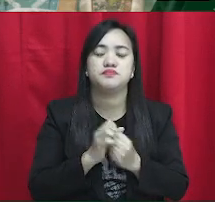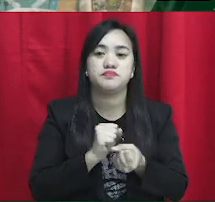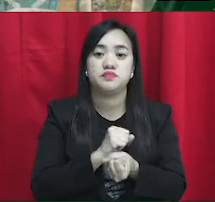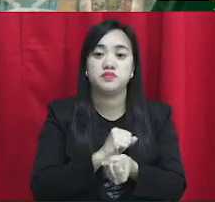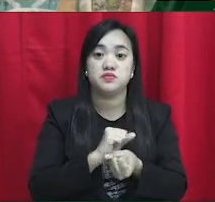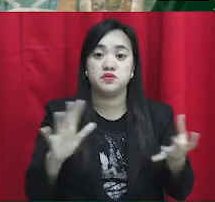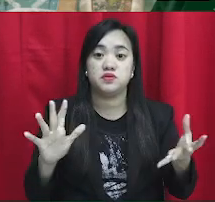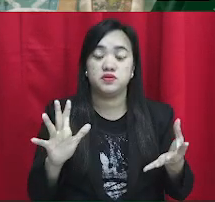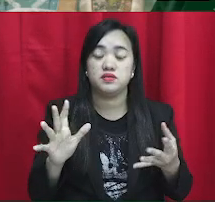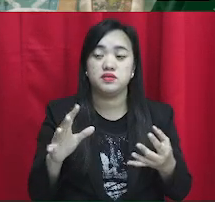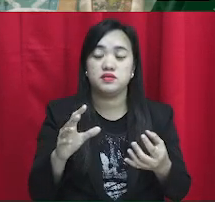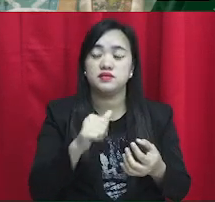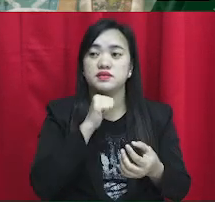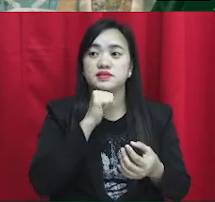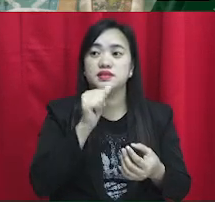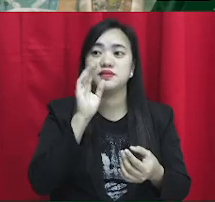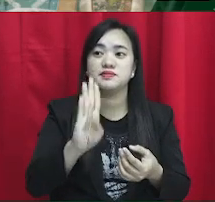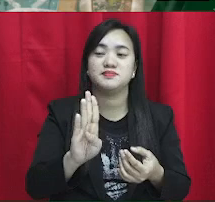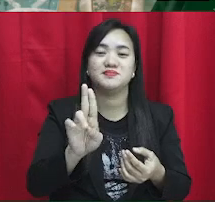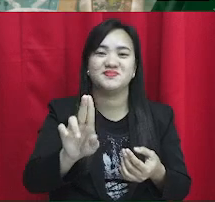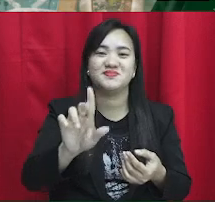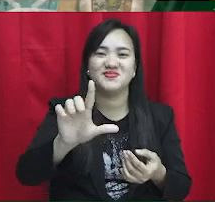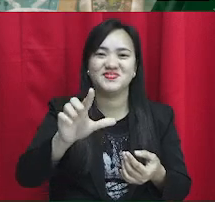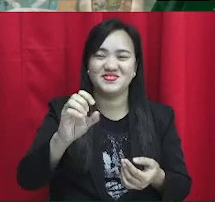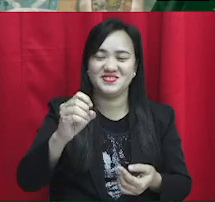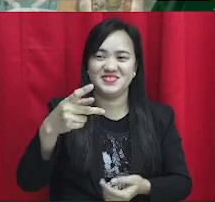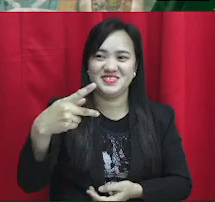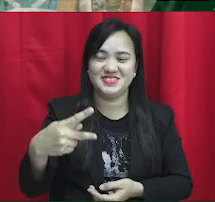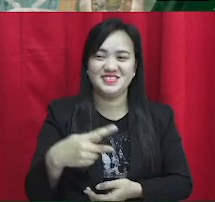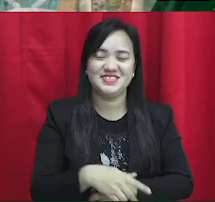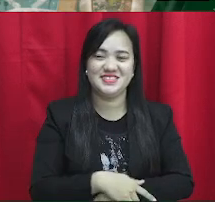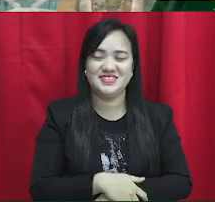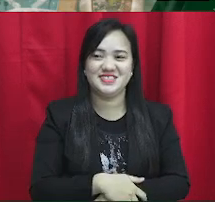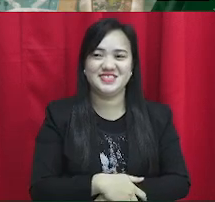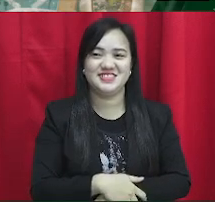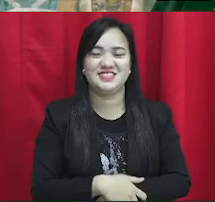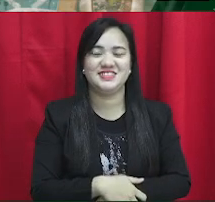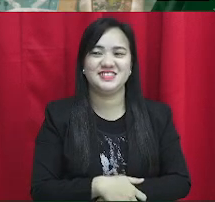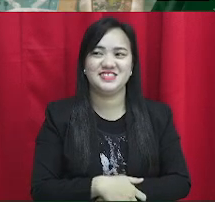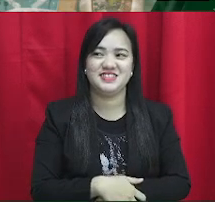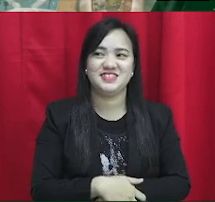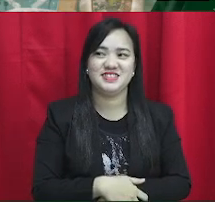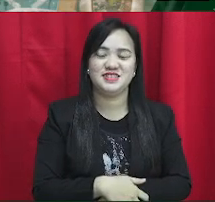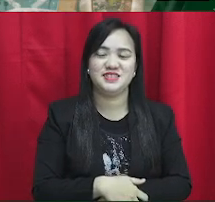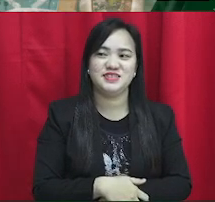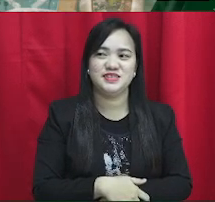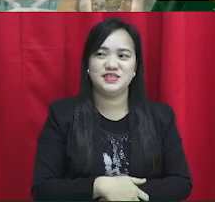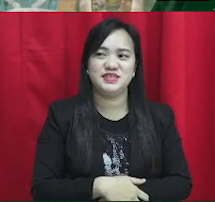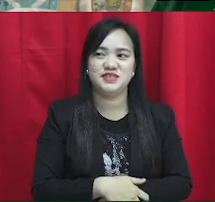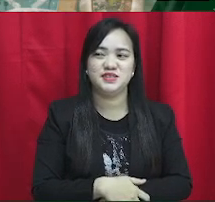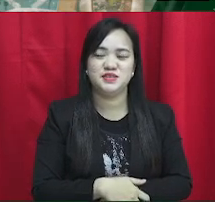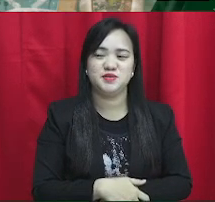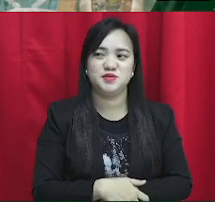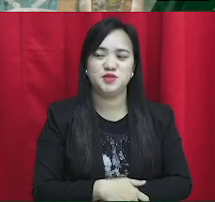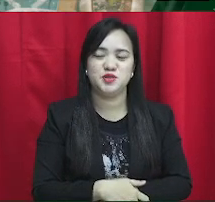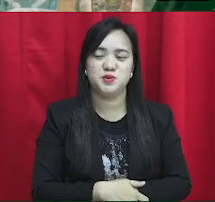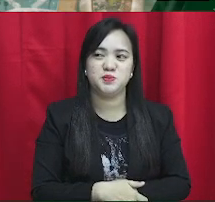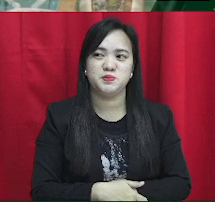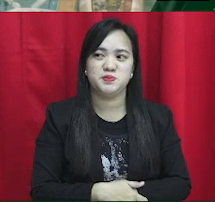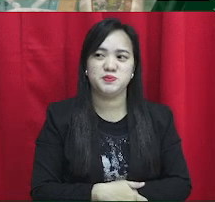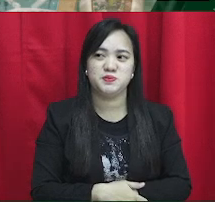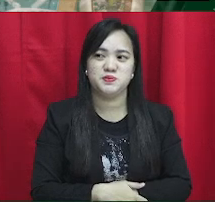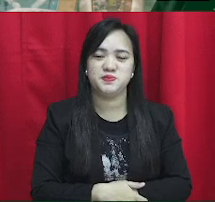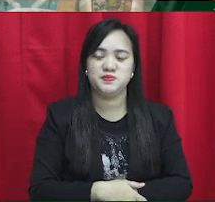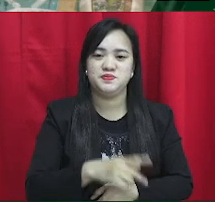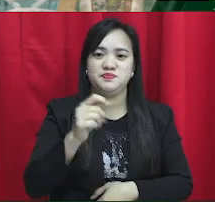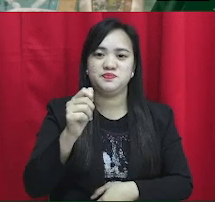ma'am. Ma'am, pero punta kami sa inyo, ha? O, si Ma'am Tang din. Ma'am Tang, patikim ng inyong gawang hamon. O, di ba? Dati daw, nung